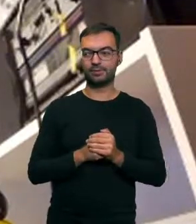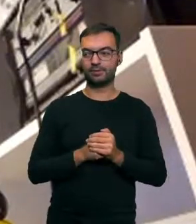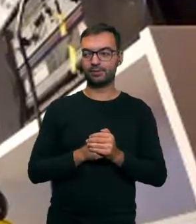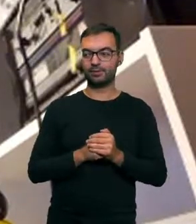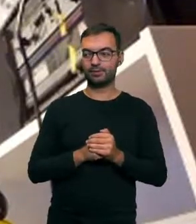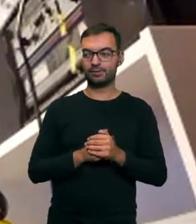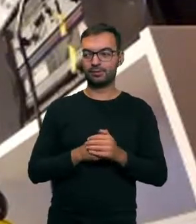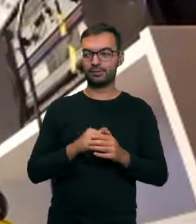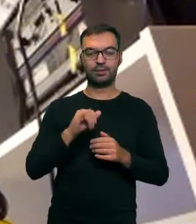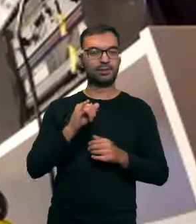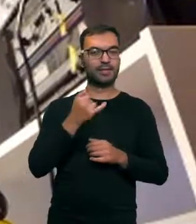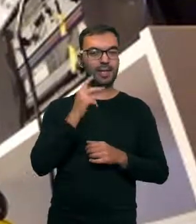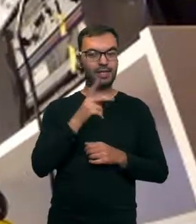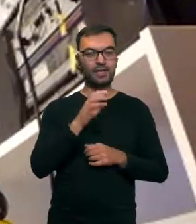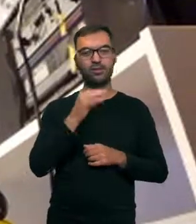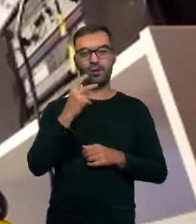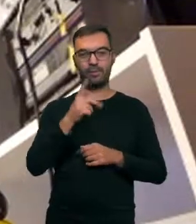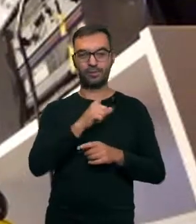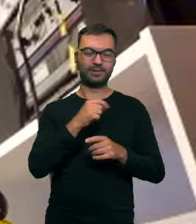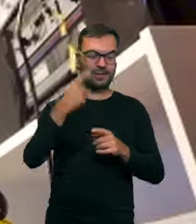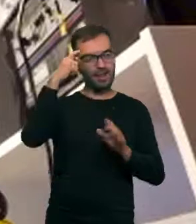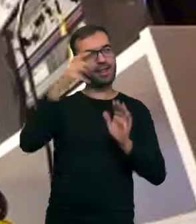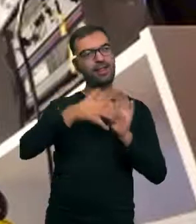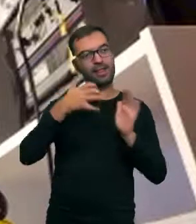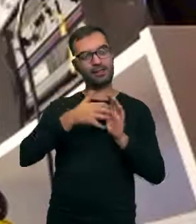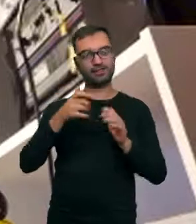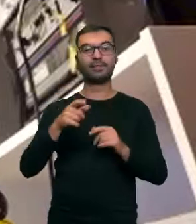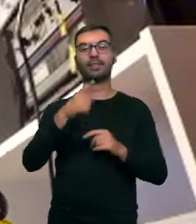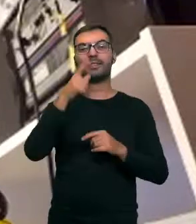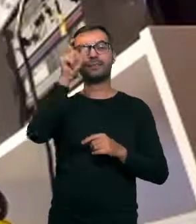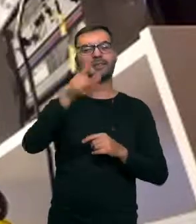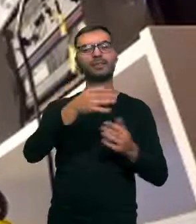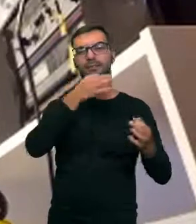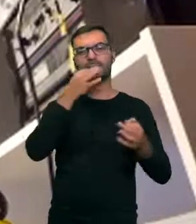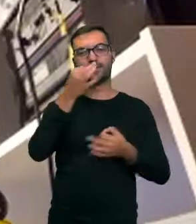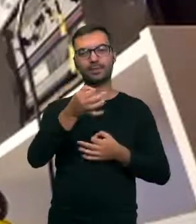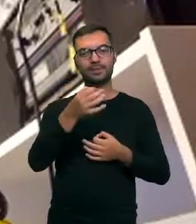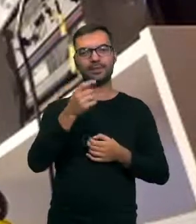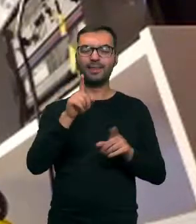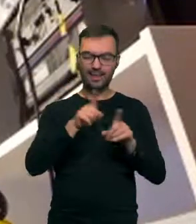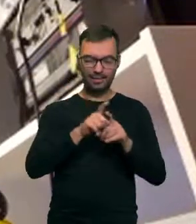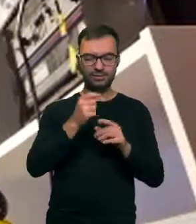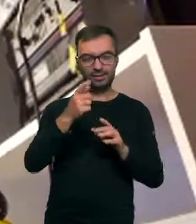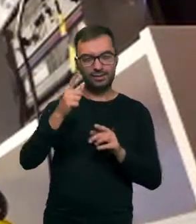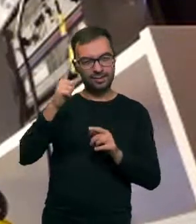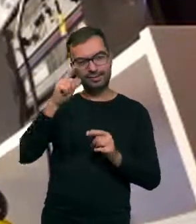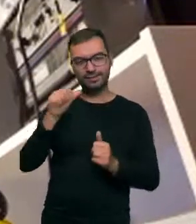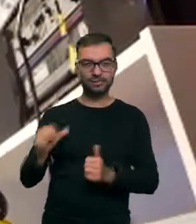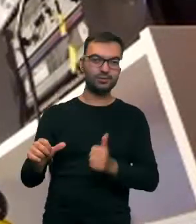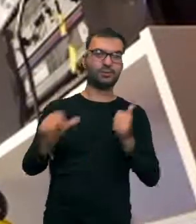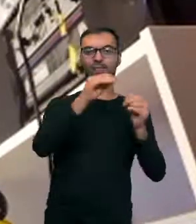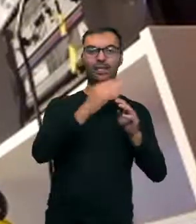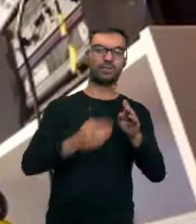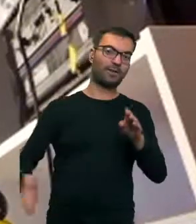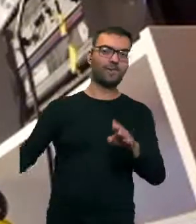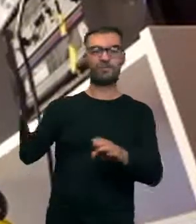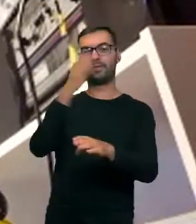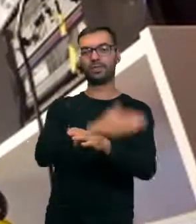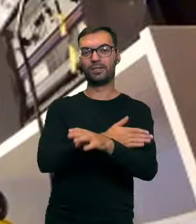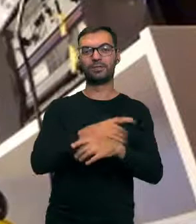z Jankiem, i z Tomkiem trochę cofaliśmy w czasie, to z panem chciałabym się jeszcze na moment cofnąć jeszcze bardziej. Pan mówi o